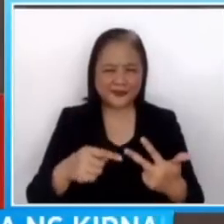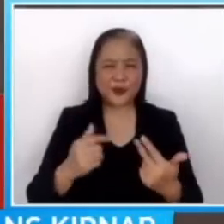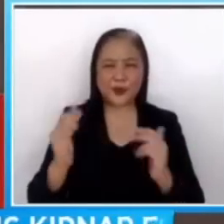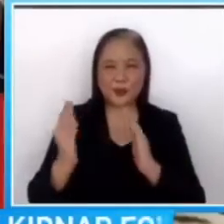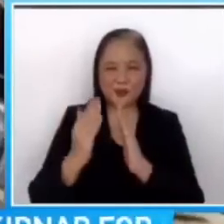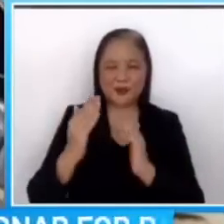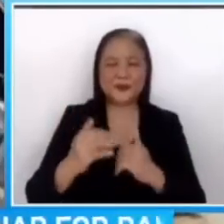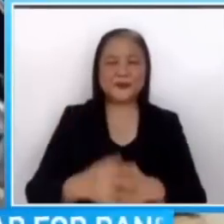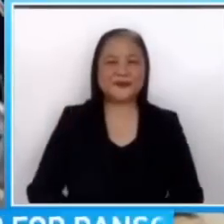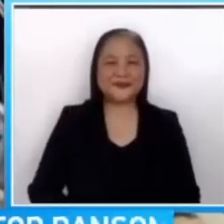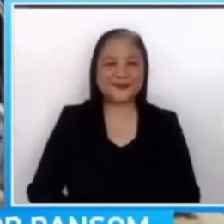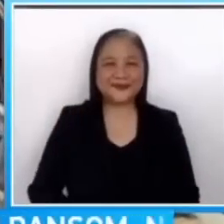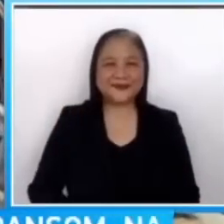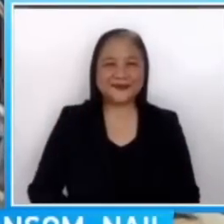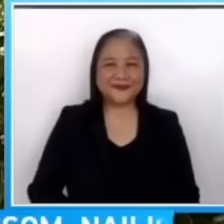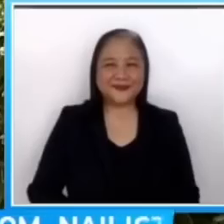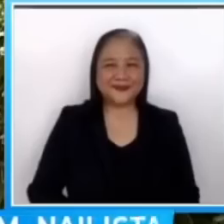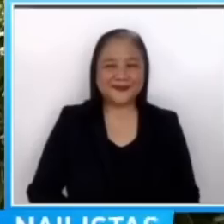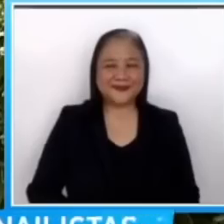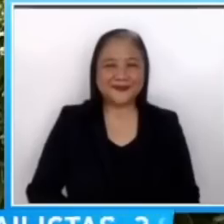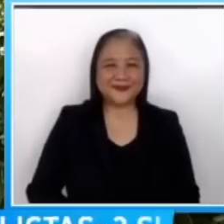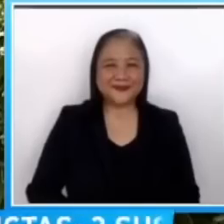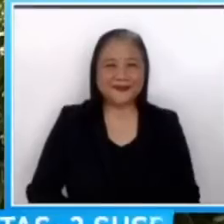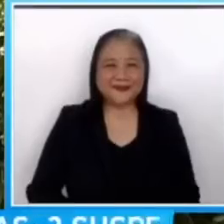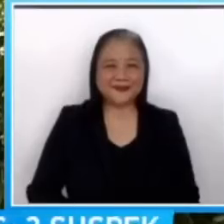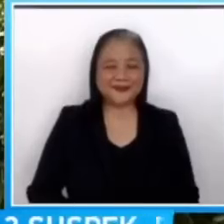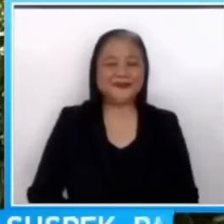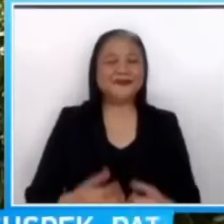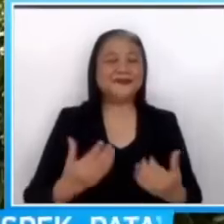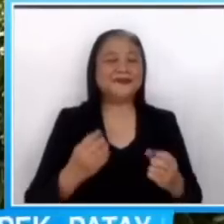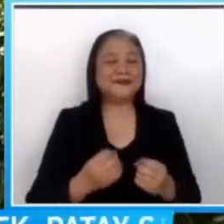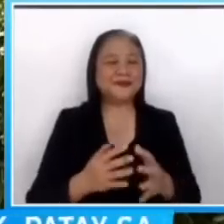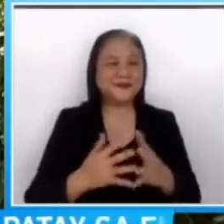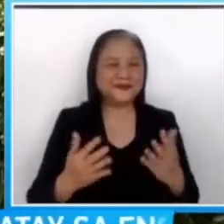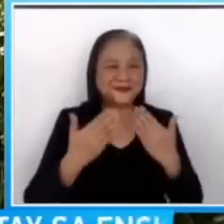Netshitenze. Connie? Maraming salamat, Mariz Omali.